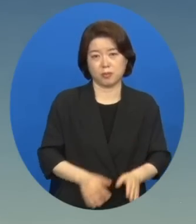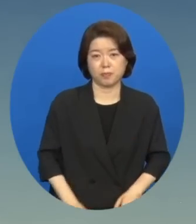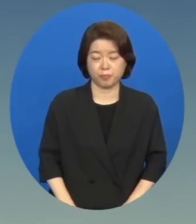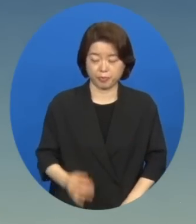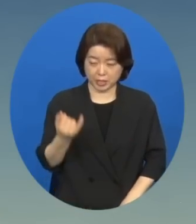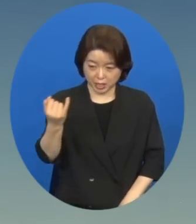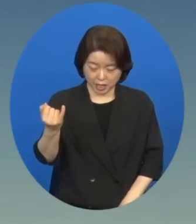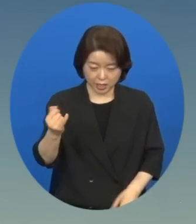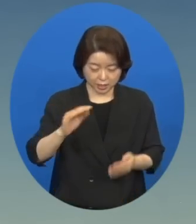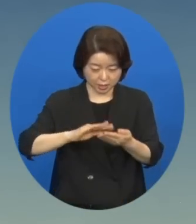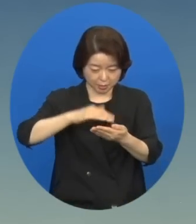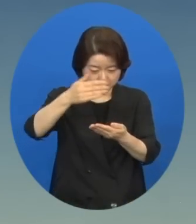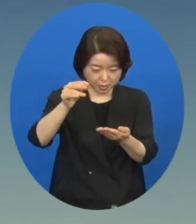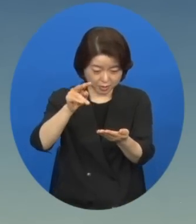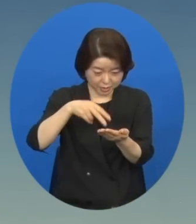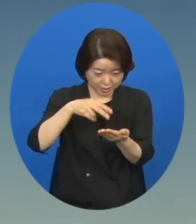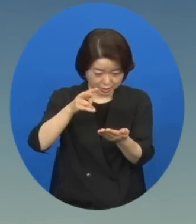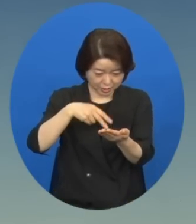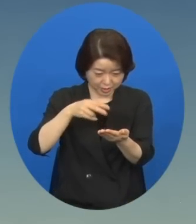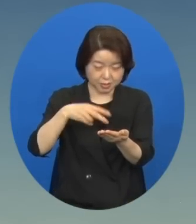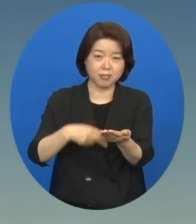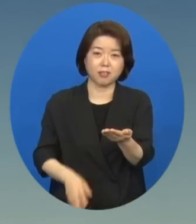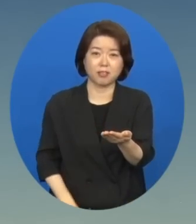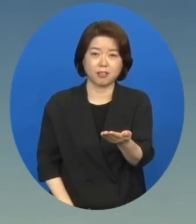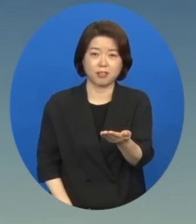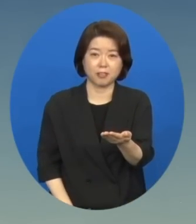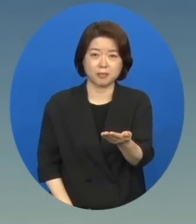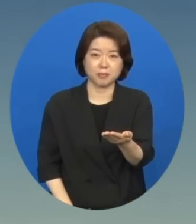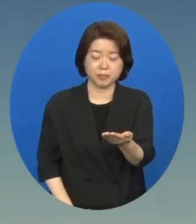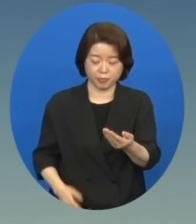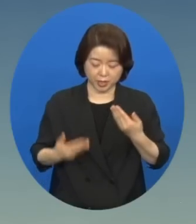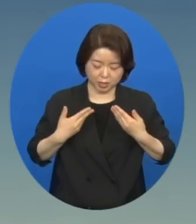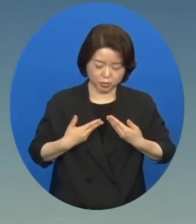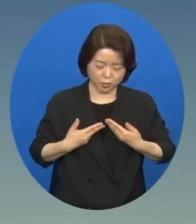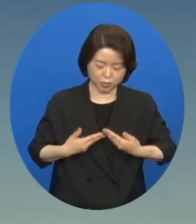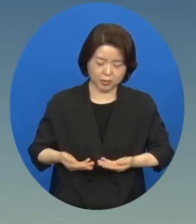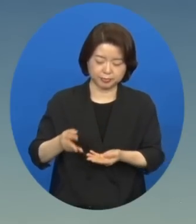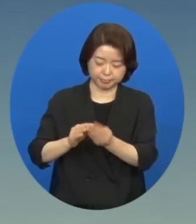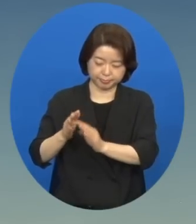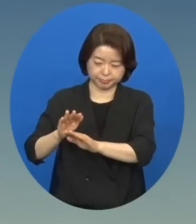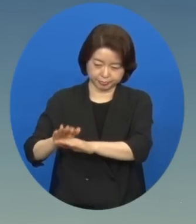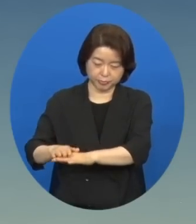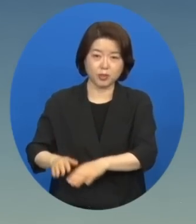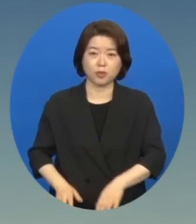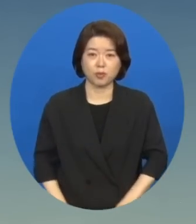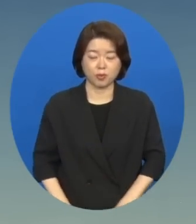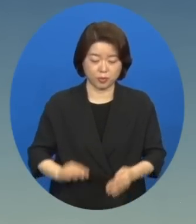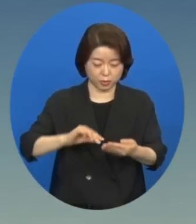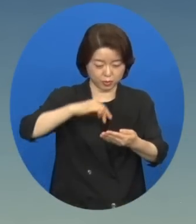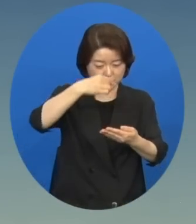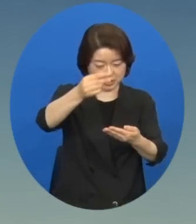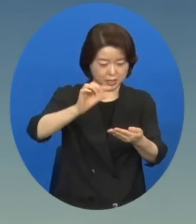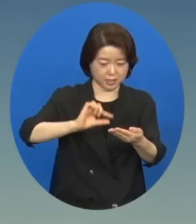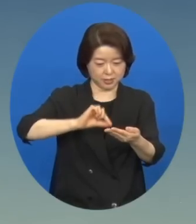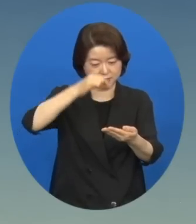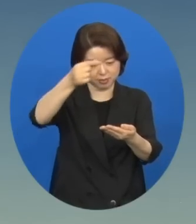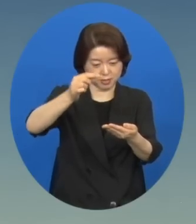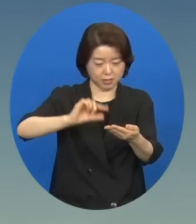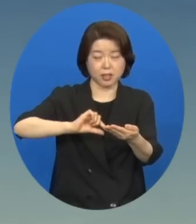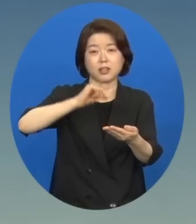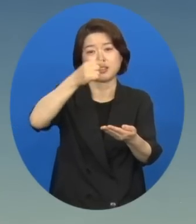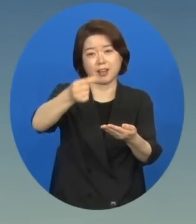아내가 그 편지를 읽더니만 조용히 또 편지를 내려놓고 그 다음에 달력을 또 한 장 한 장 또 보는